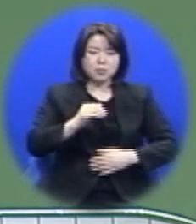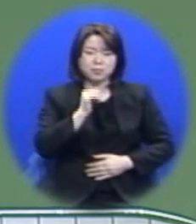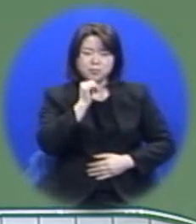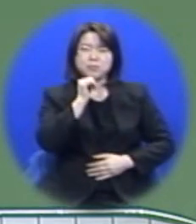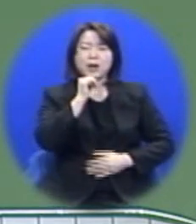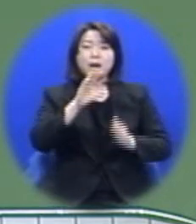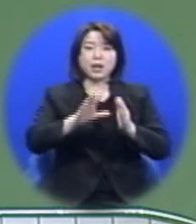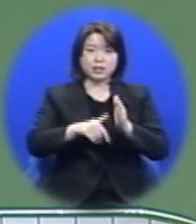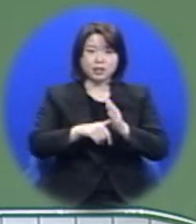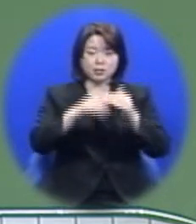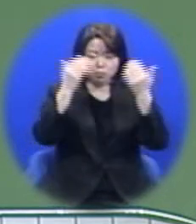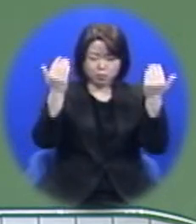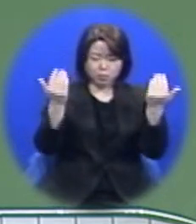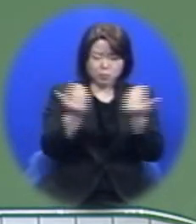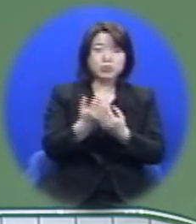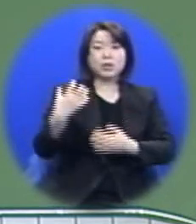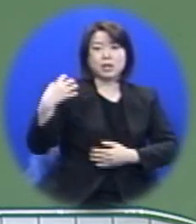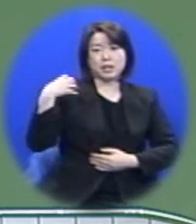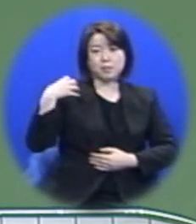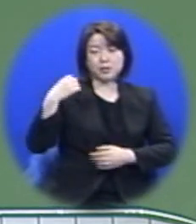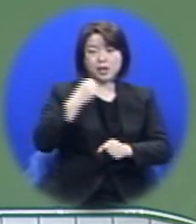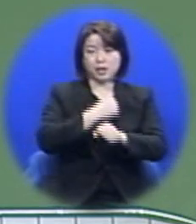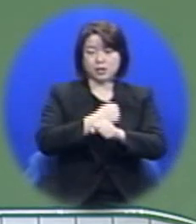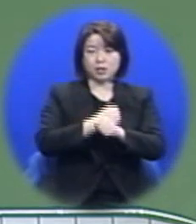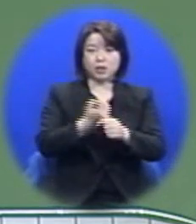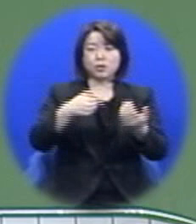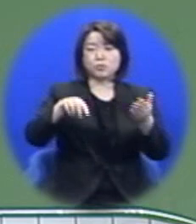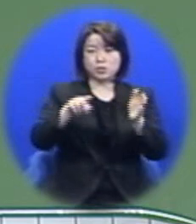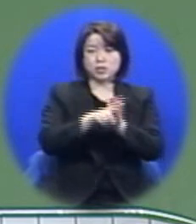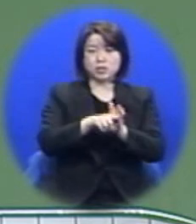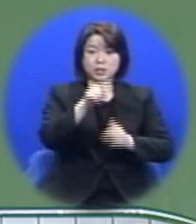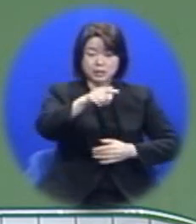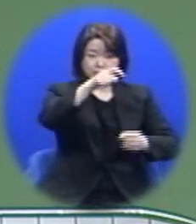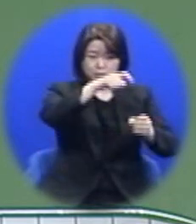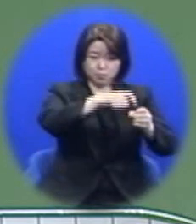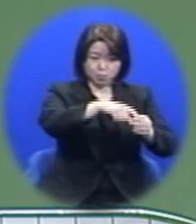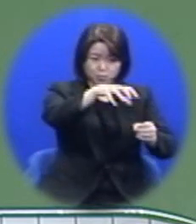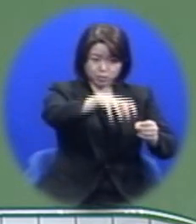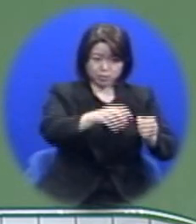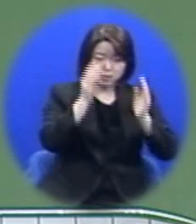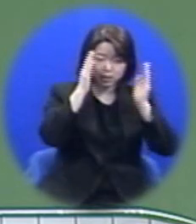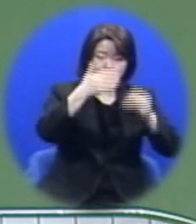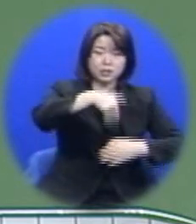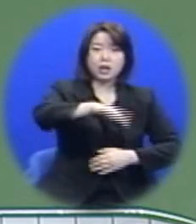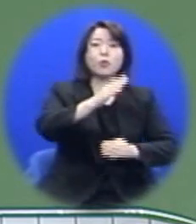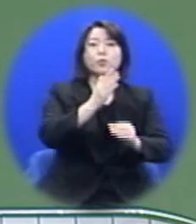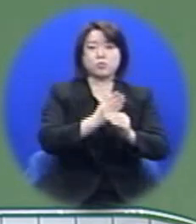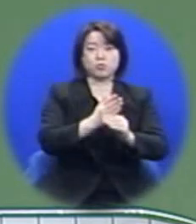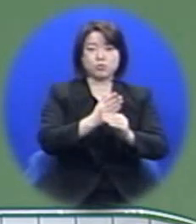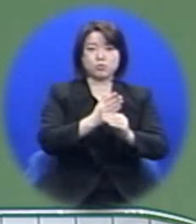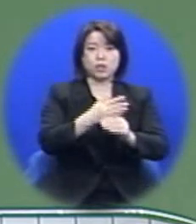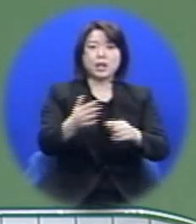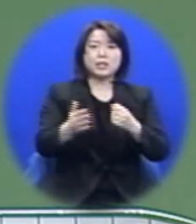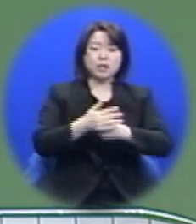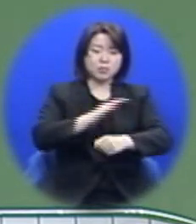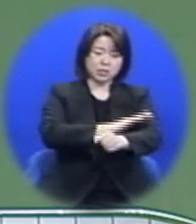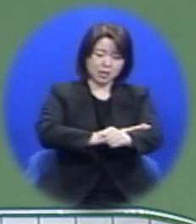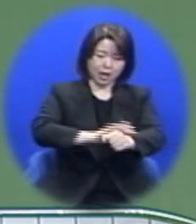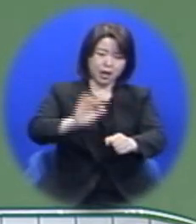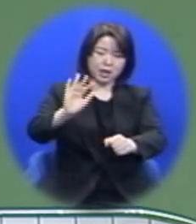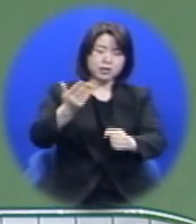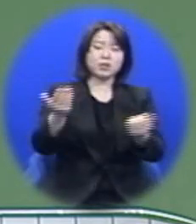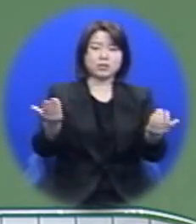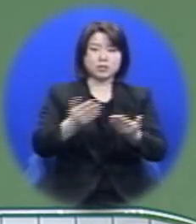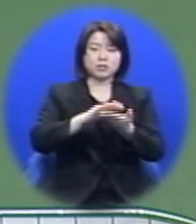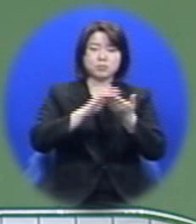하려고 하나님께서 정하신 그 목적지를 향하여 가고 있는 중이었습니다. 그러니까 형통한 거죠.